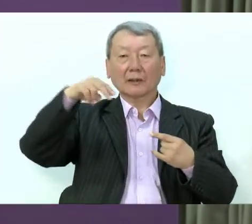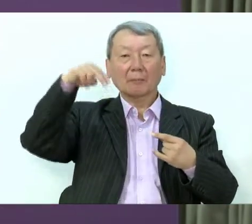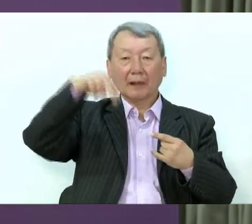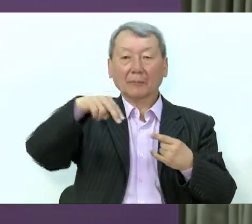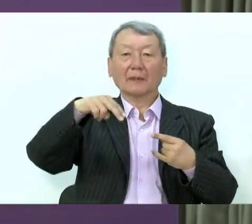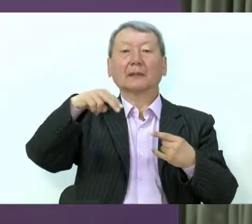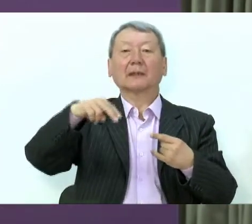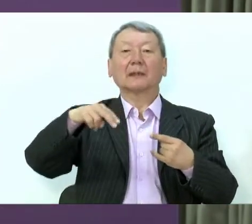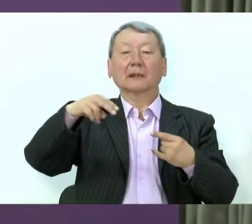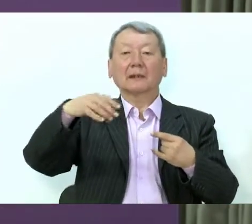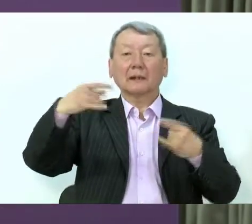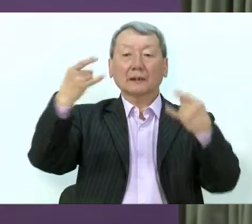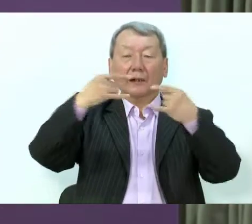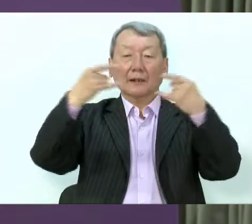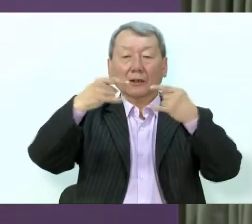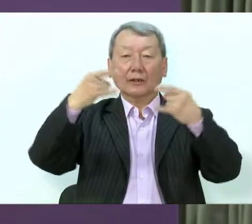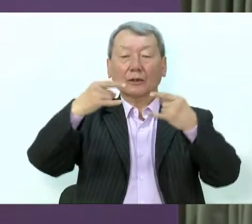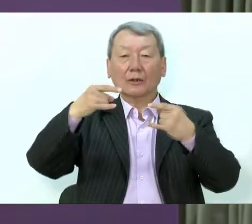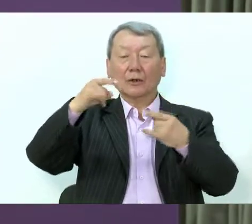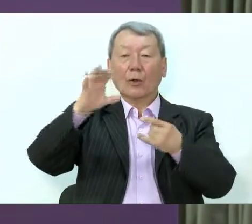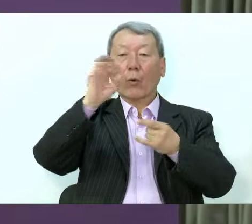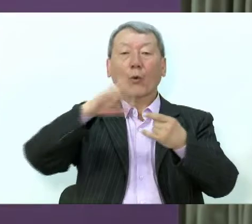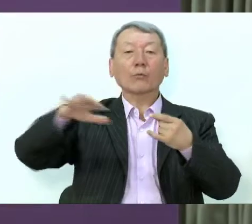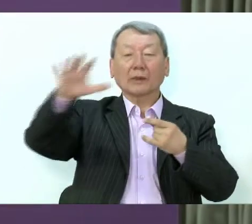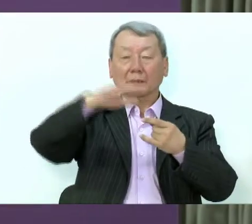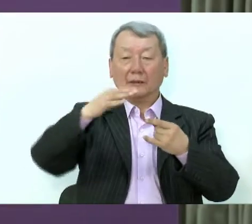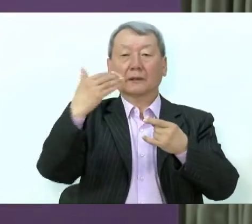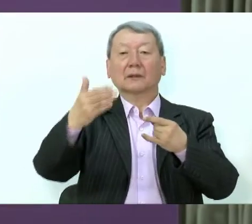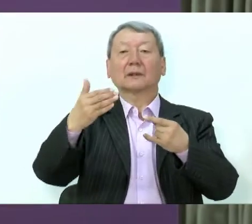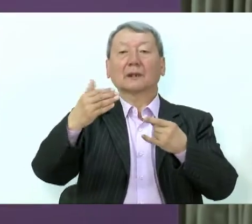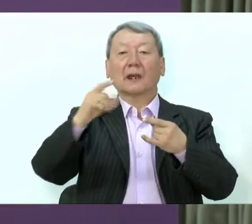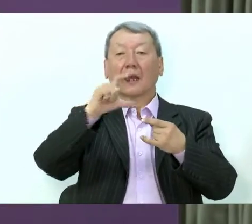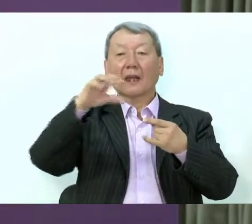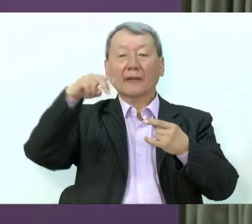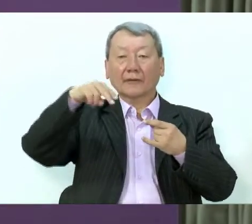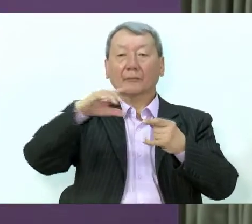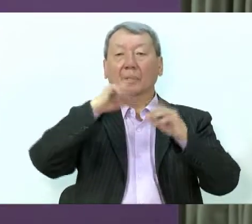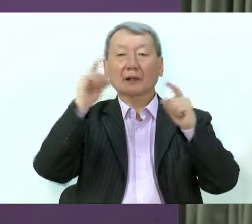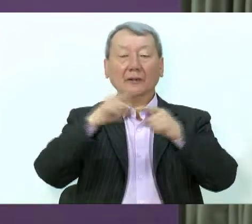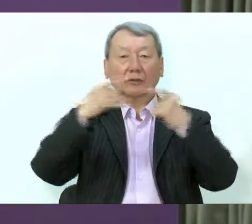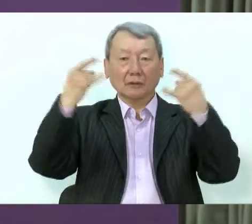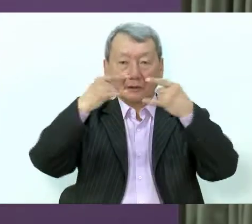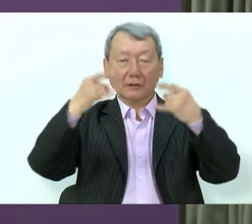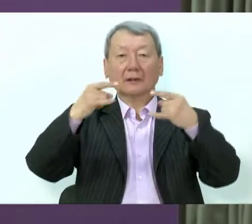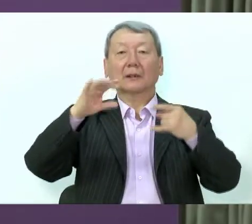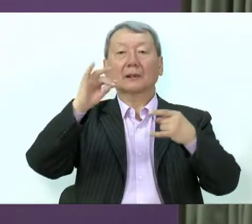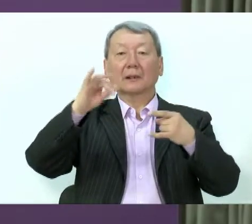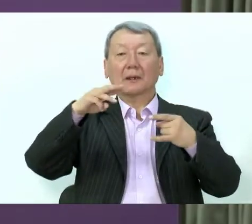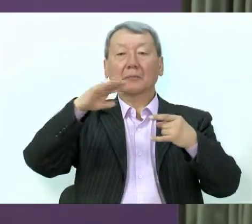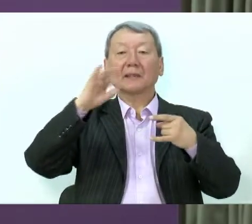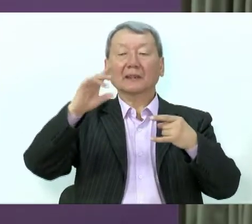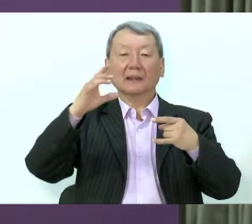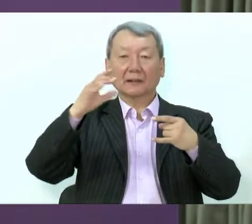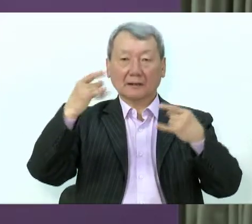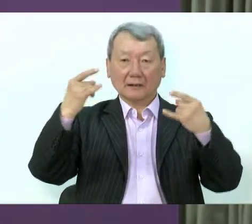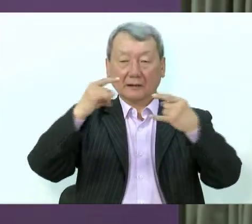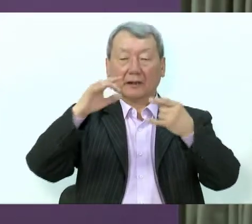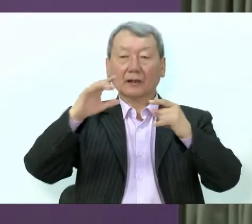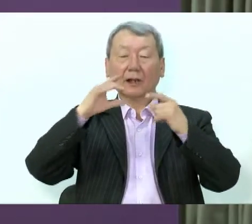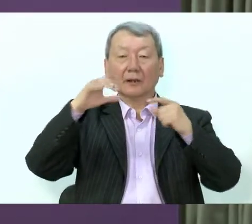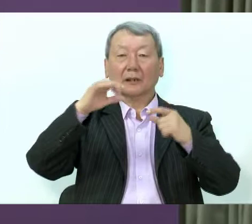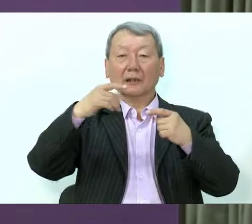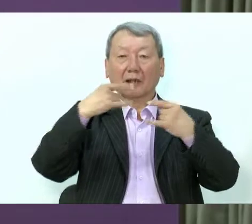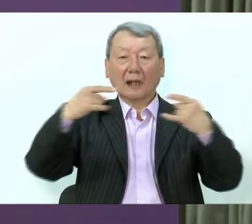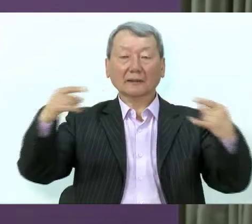Пирамида телеканалдарынан, облустук медиа борборлордон, Эл ФМ, Биринчи радио, Кыргыз радиосу, Мен Кыял ФМ, Марал